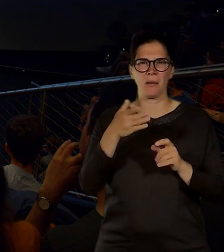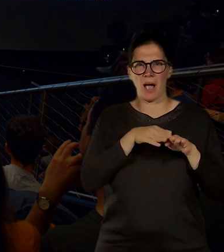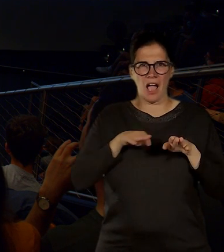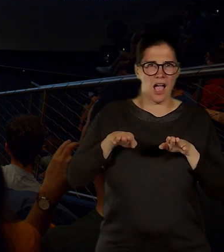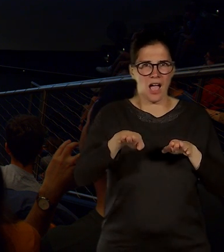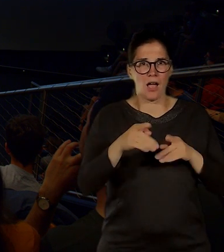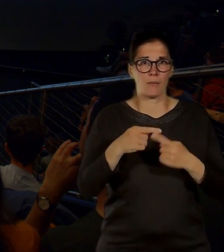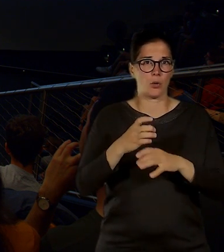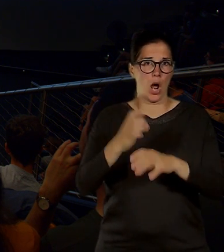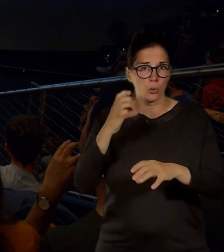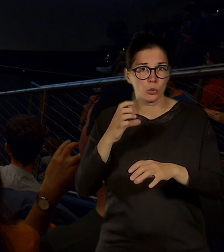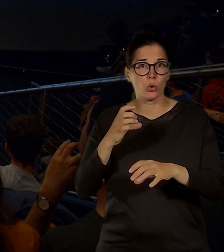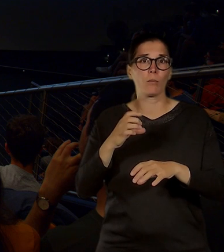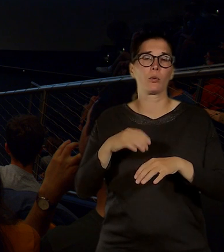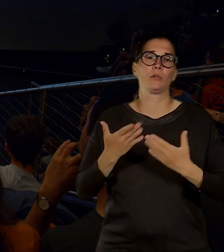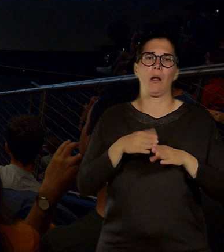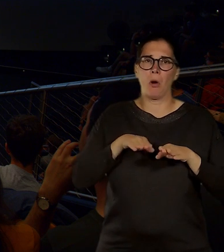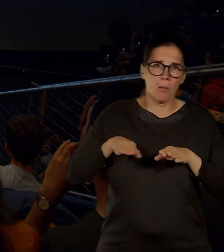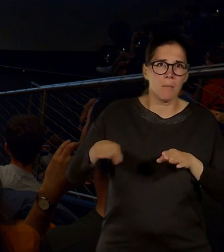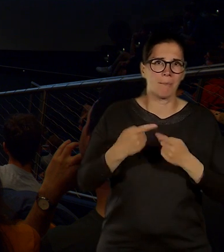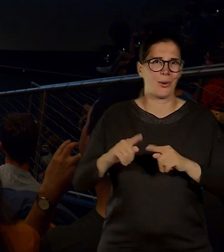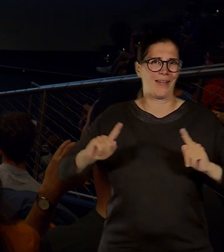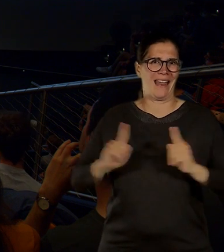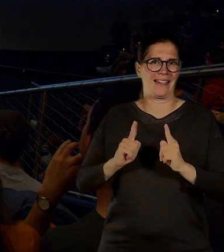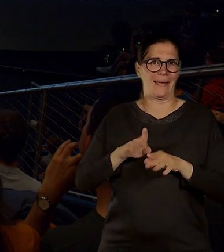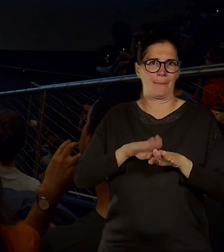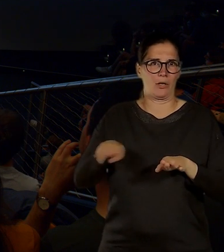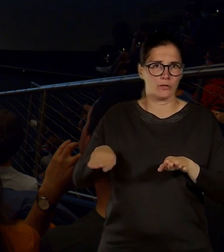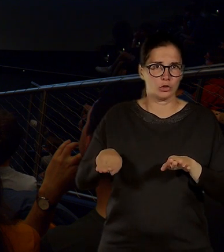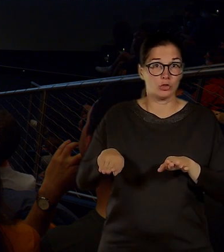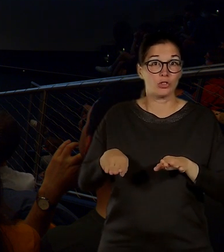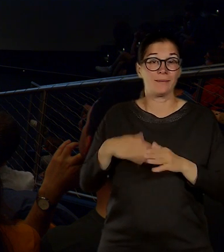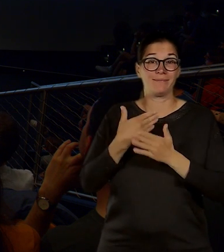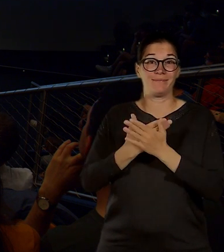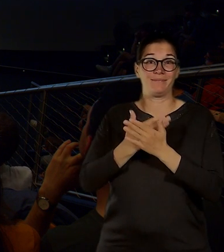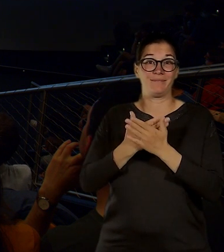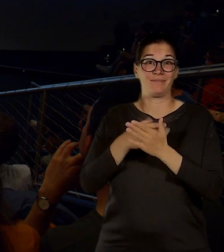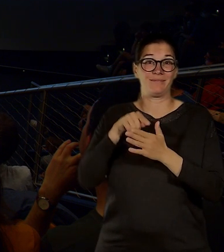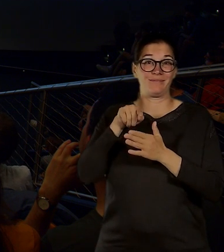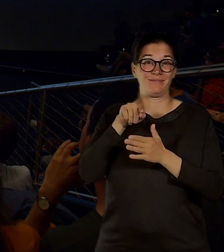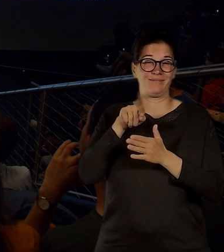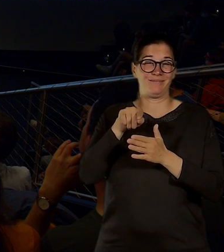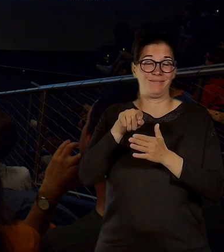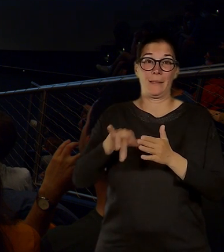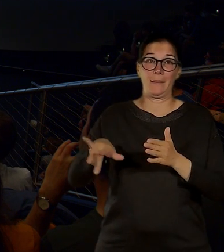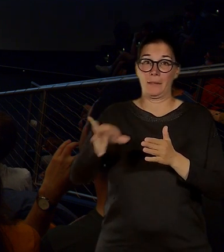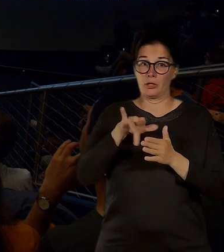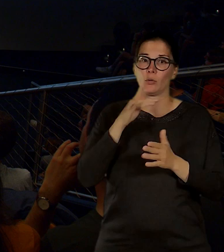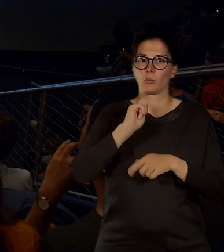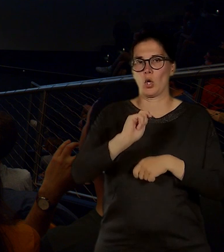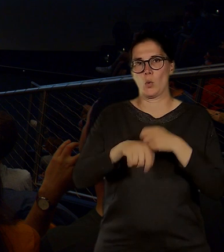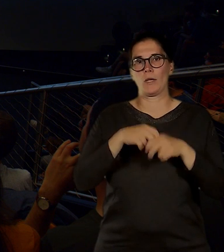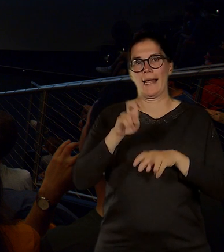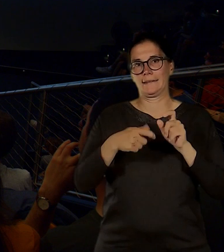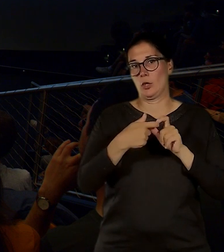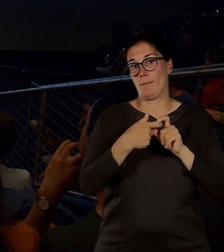nebo pro zastavení Kysentride, proto vlastně v té centrální části volíme cyklopruh,